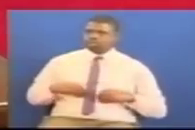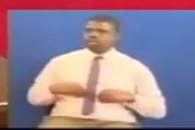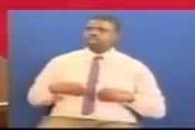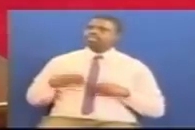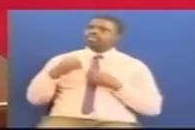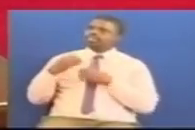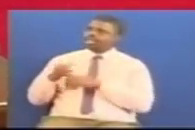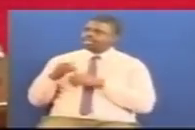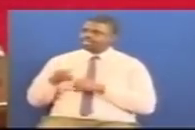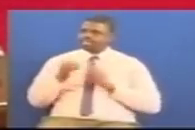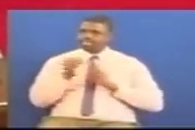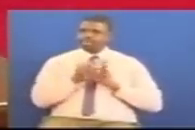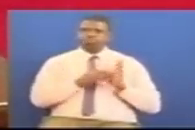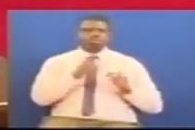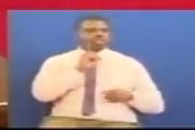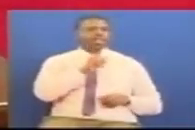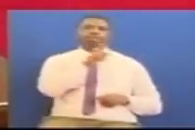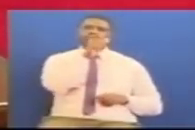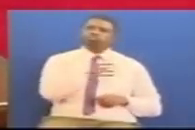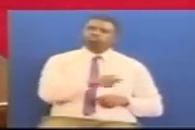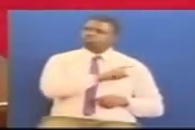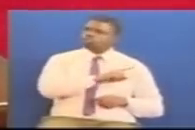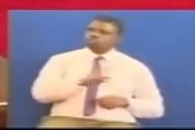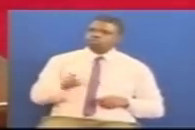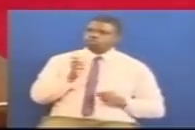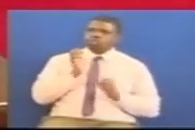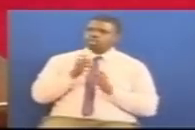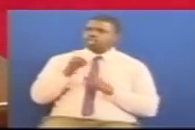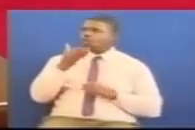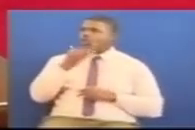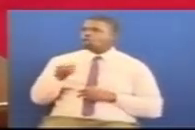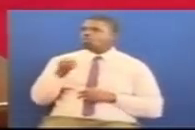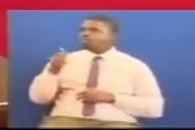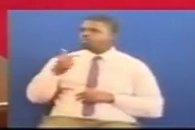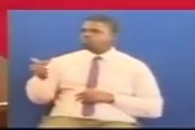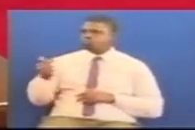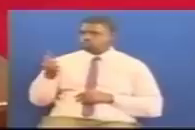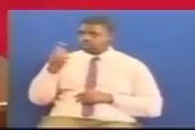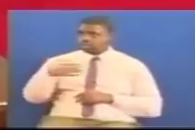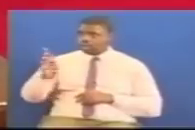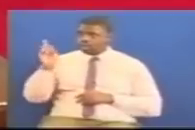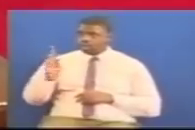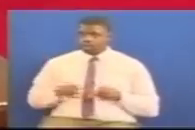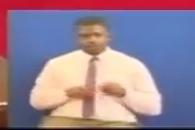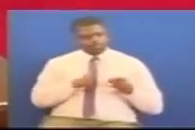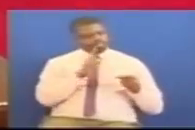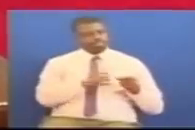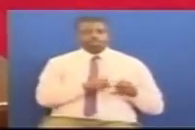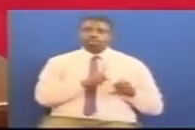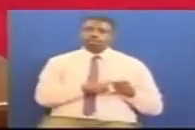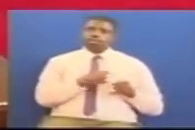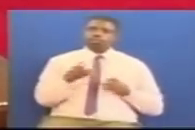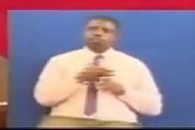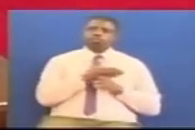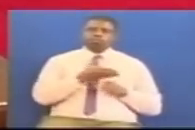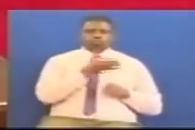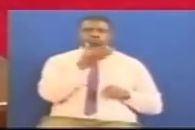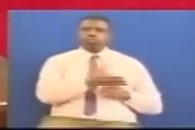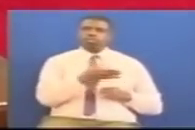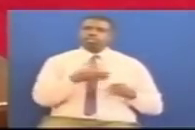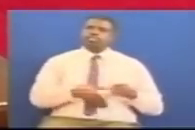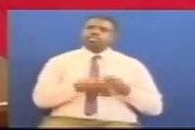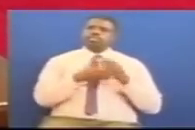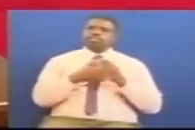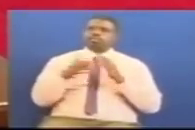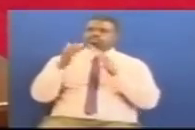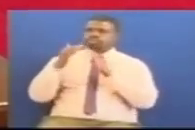na hisabati ni ya kila mtu na sio kwa ajili ya wanaume tu. Lakini swali lake la pili kuhusiana na ujenzi wa